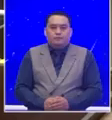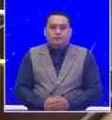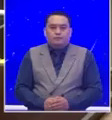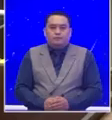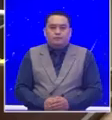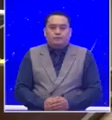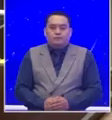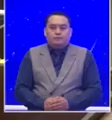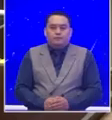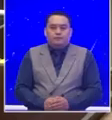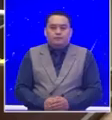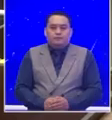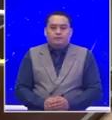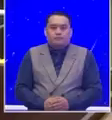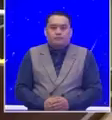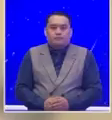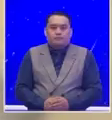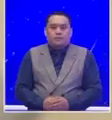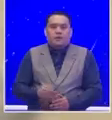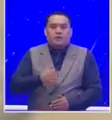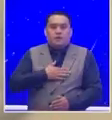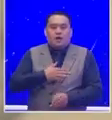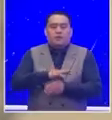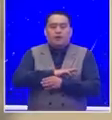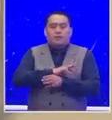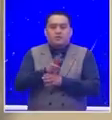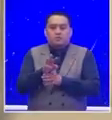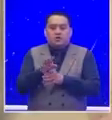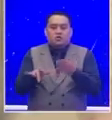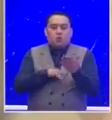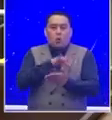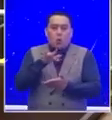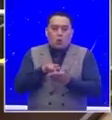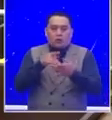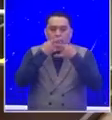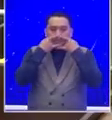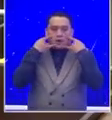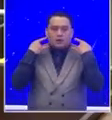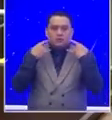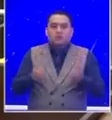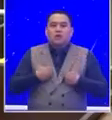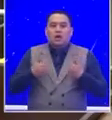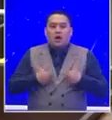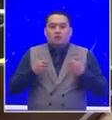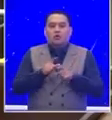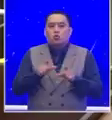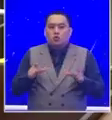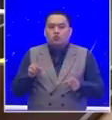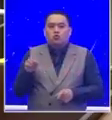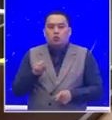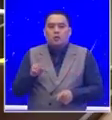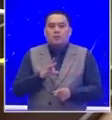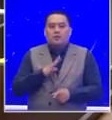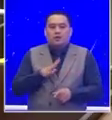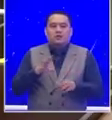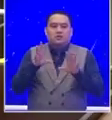Мы заключили договор с нашим акиматом, чтобы обеспечить наш город масками. Стараемся для людей, чтобы все было, ну, чтобы у людей